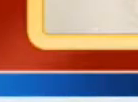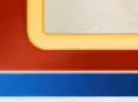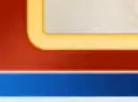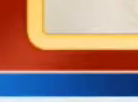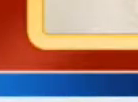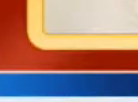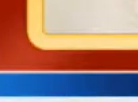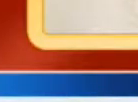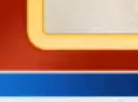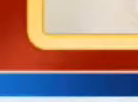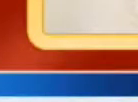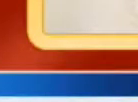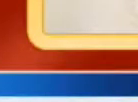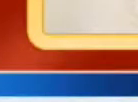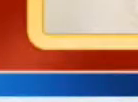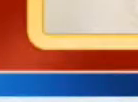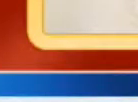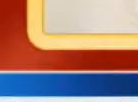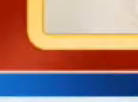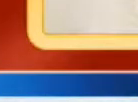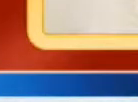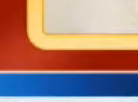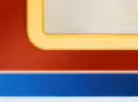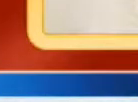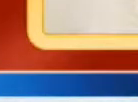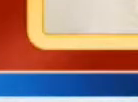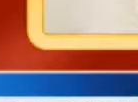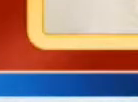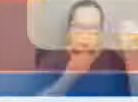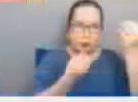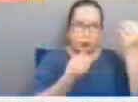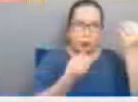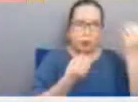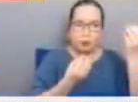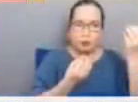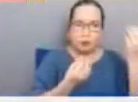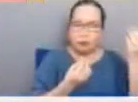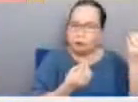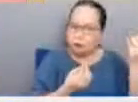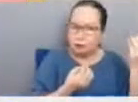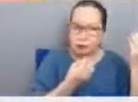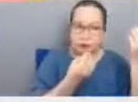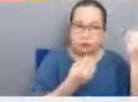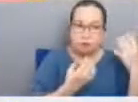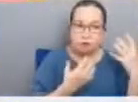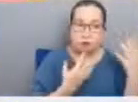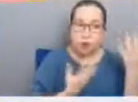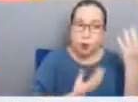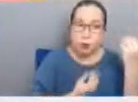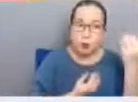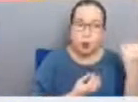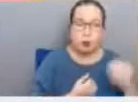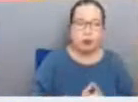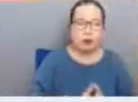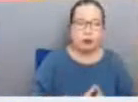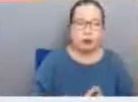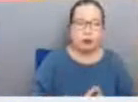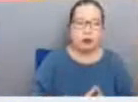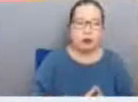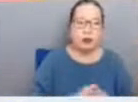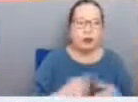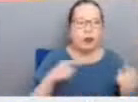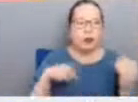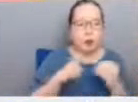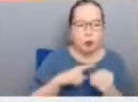na itaguyod ang karapatan ng kalusugan, lalong-lalo na po ng kabataan at ang mga nagdadalang taong mga nanay. Ulitin